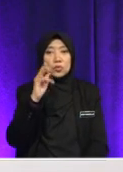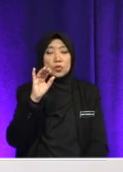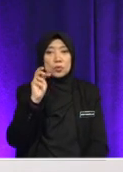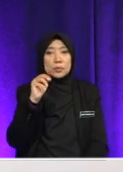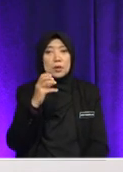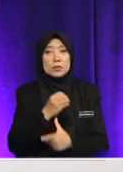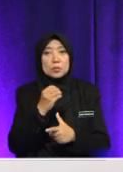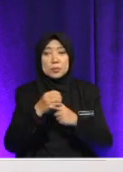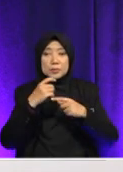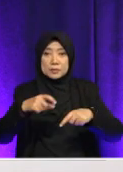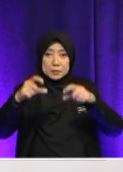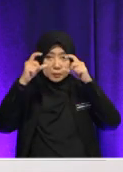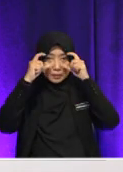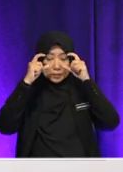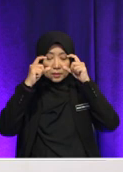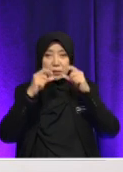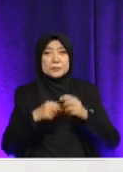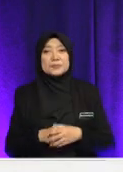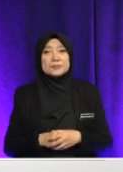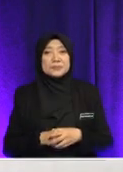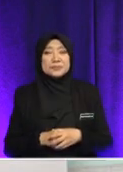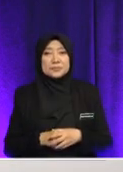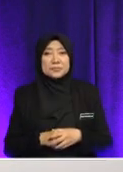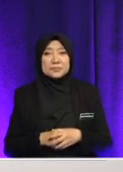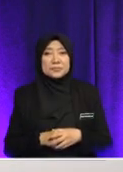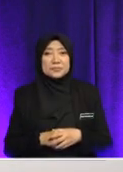yang menggunakan cermin fotocopy